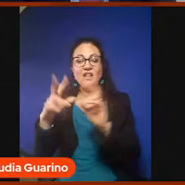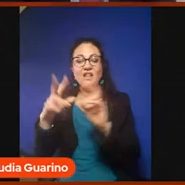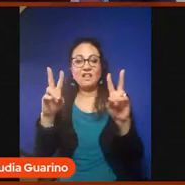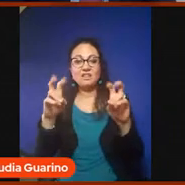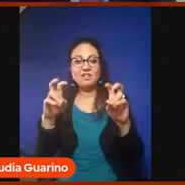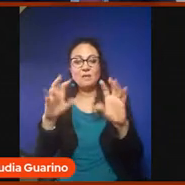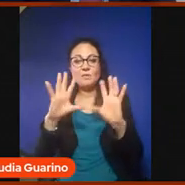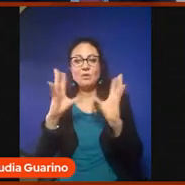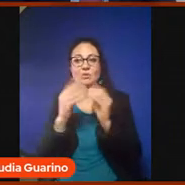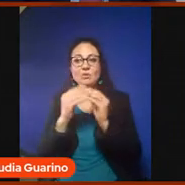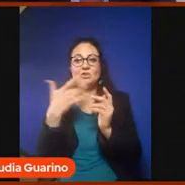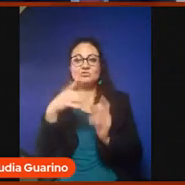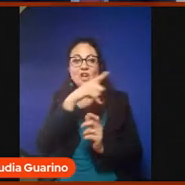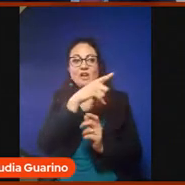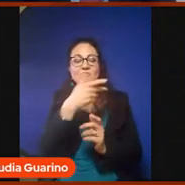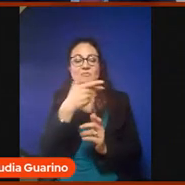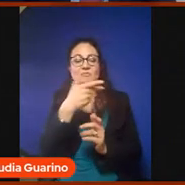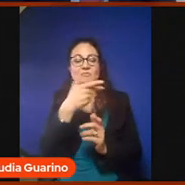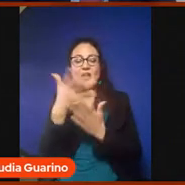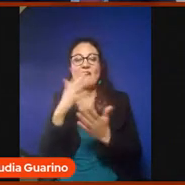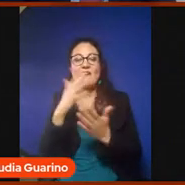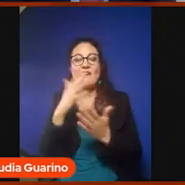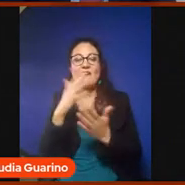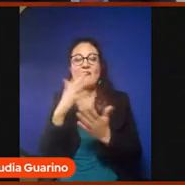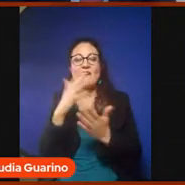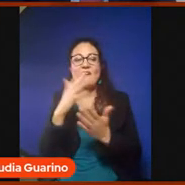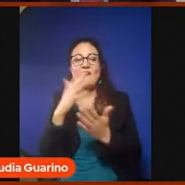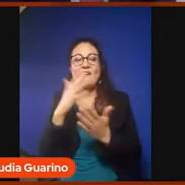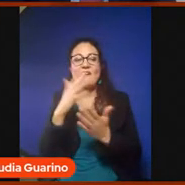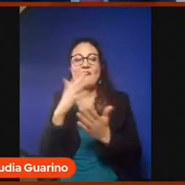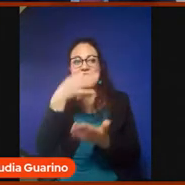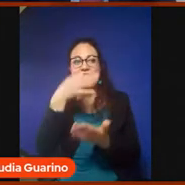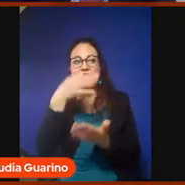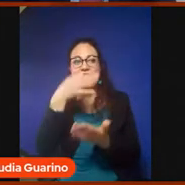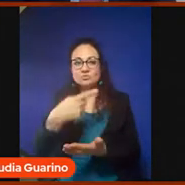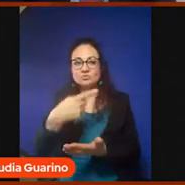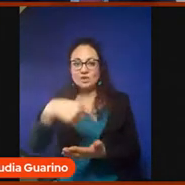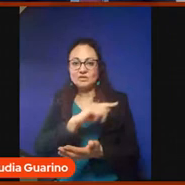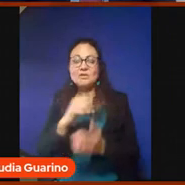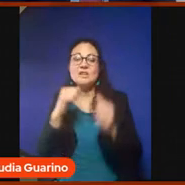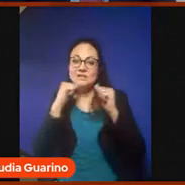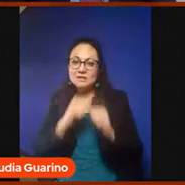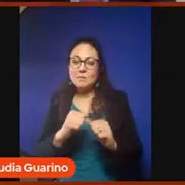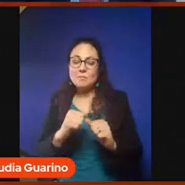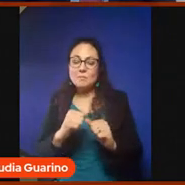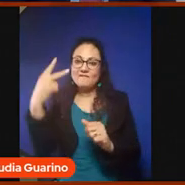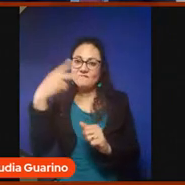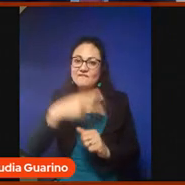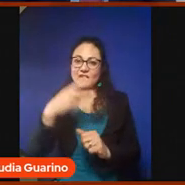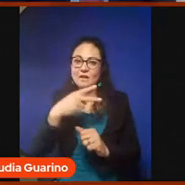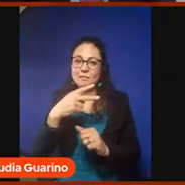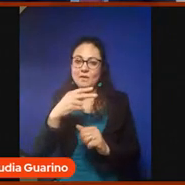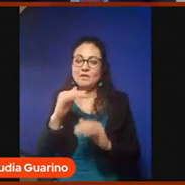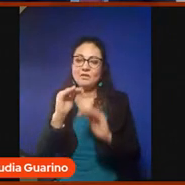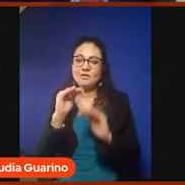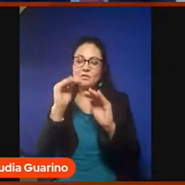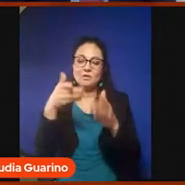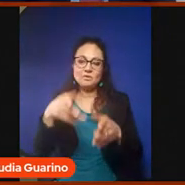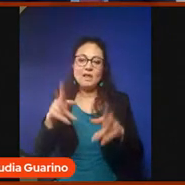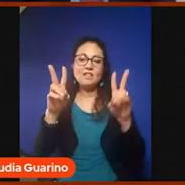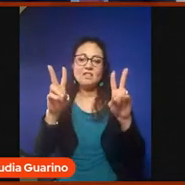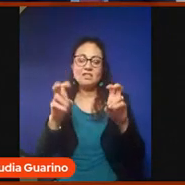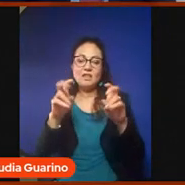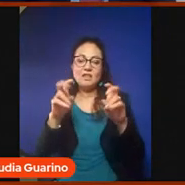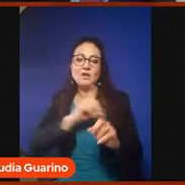veramente ripensare, per parlare del tema della nostra festa, il futuro. Io credo che